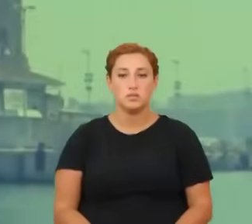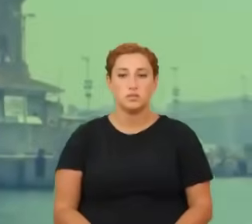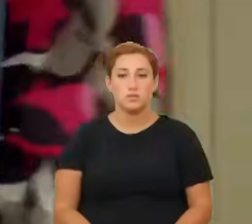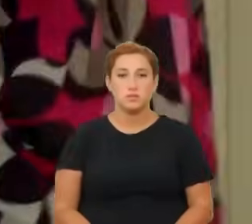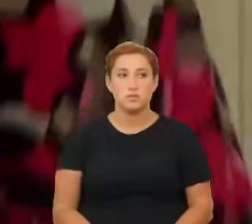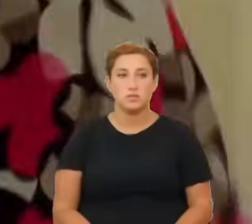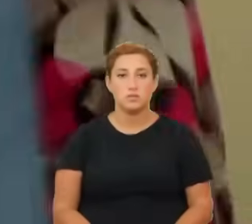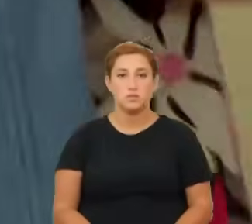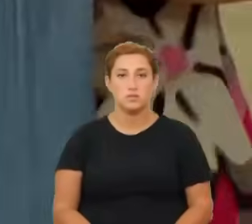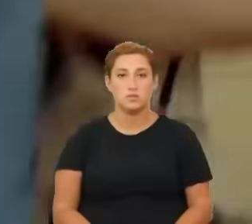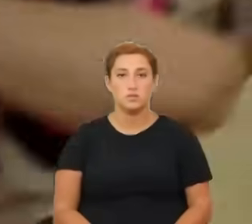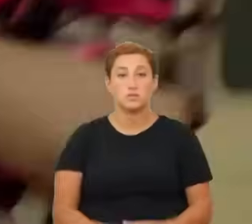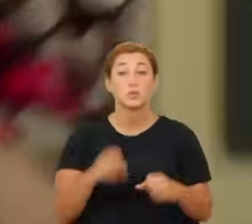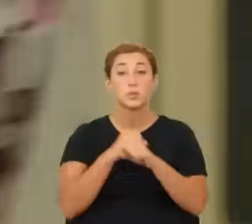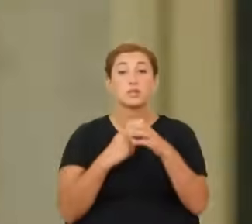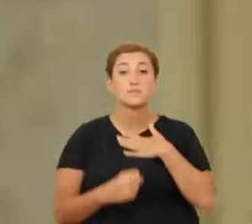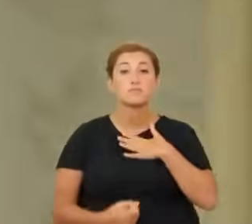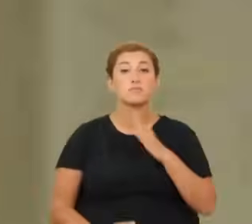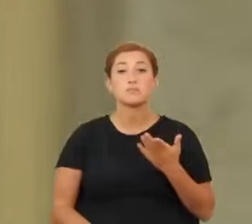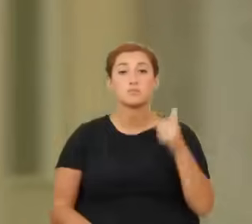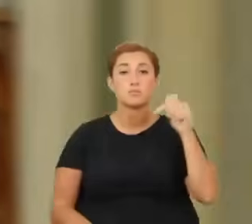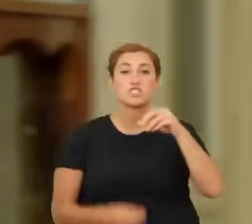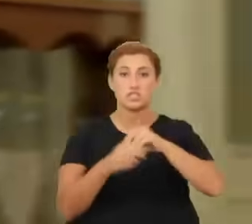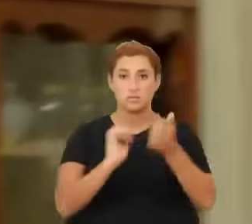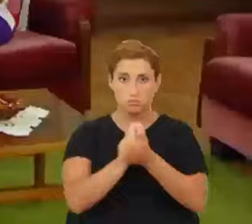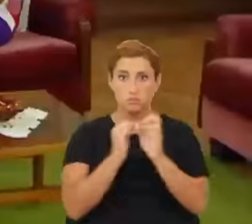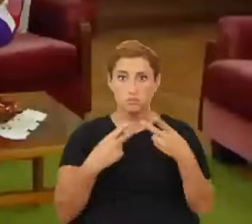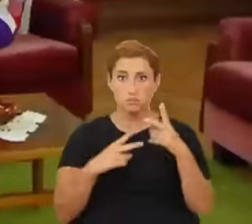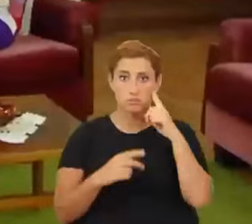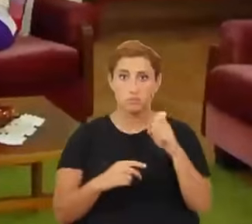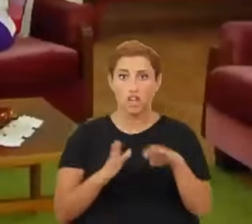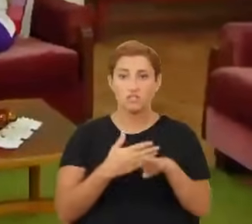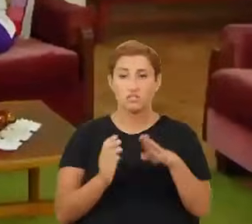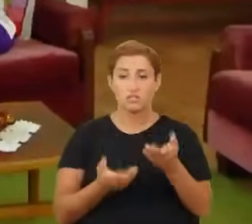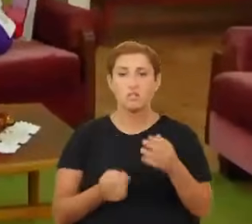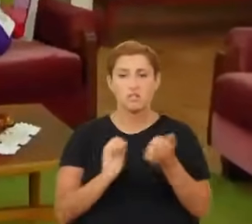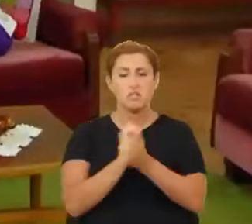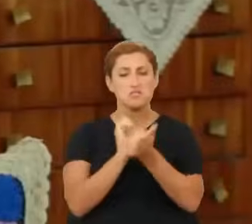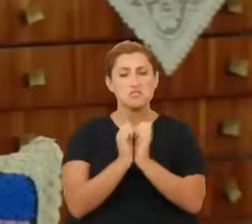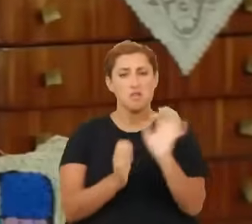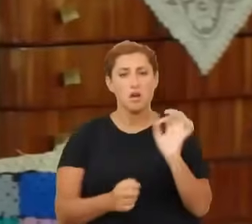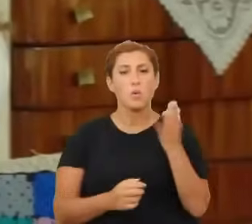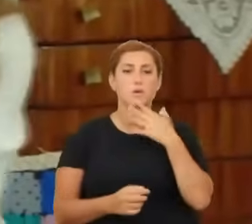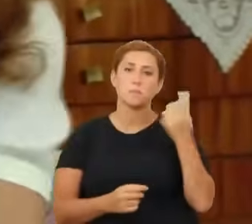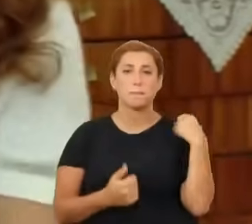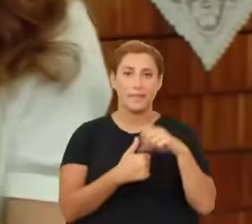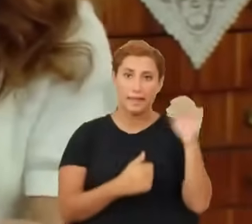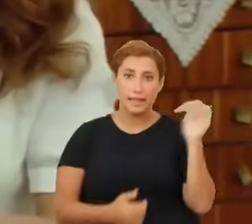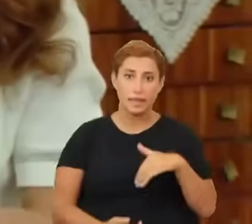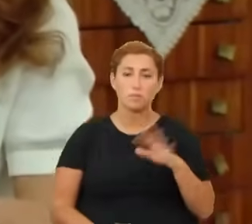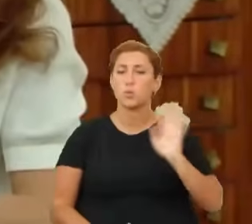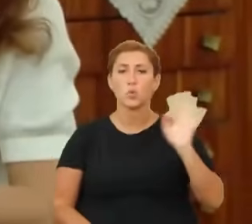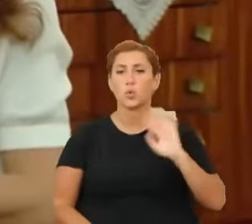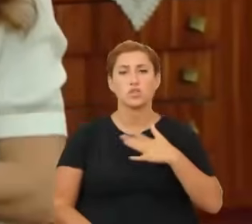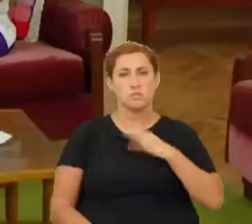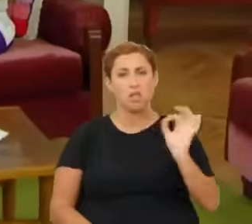Nazlı elinde valizle salona geldi. Efendim? Ha? Bunun içine sığar mı eşyaların ya? Bak. Ay, sığar, sığar. Yoksa bir tane daha getireyim mi? Yok